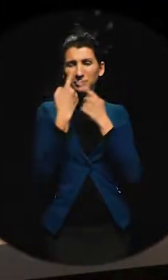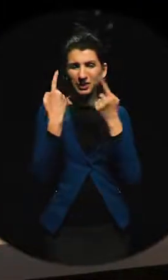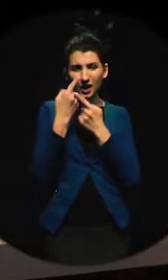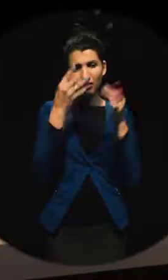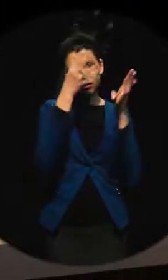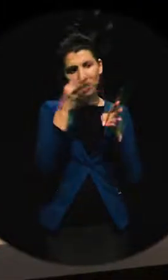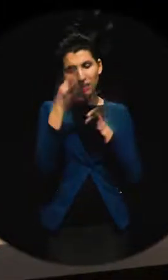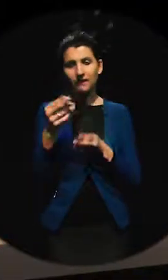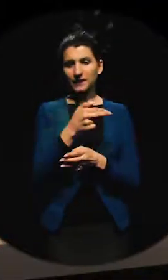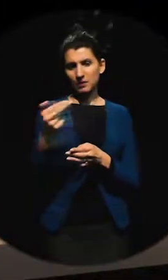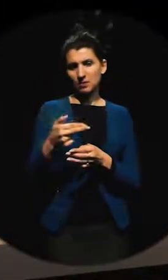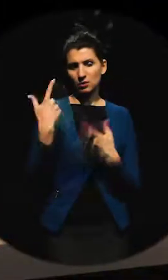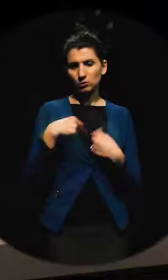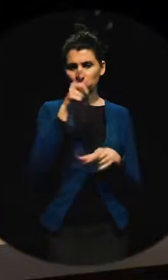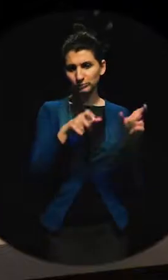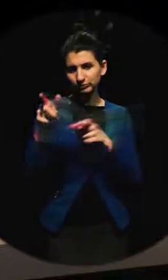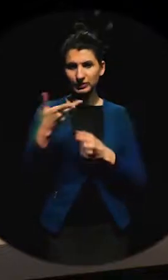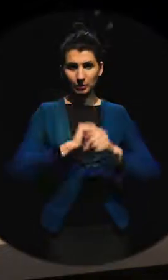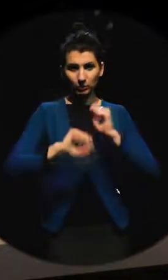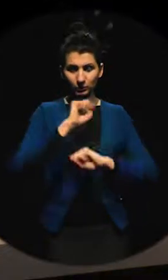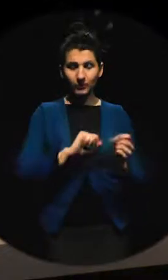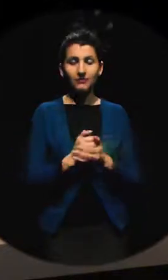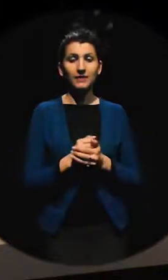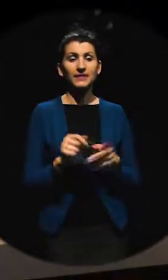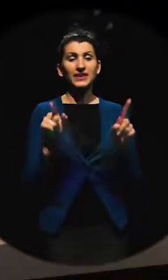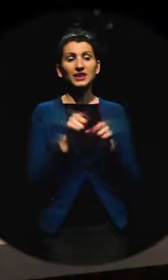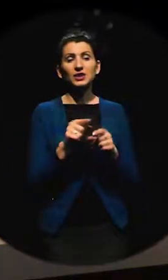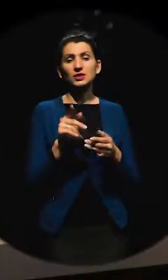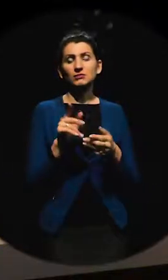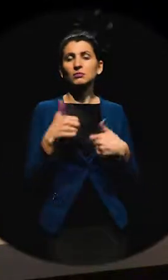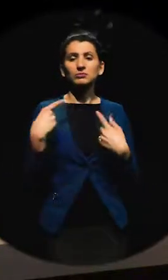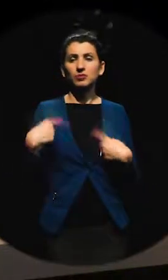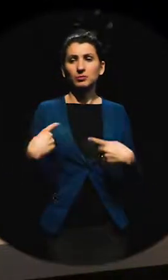z niepełnosprawnościami i z krytycznemu